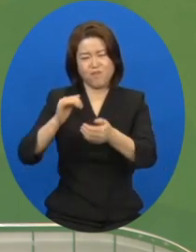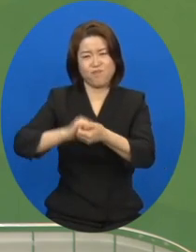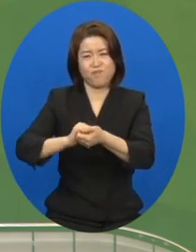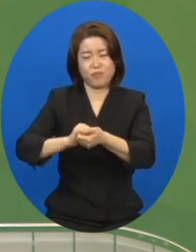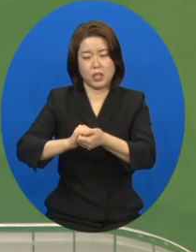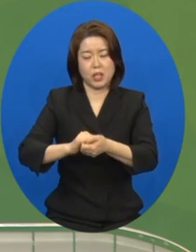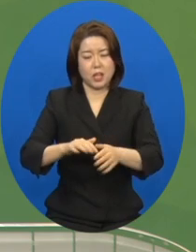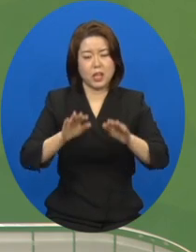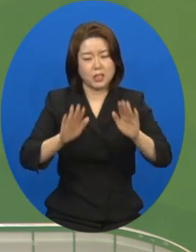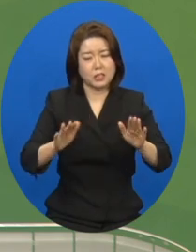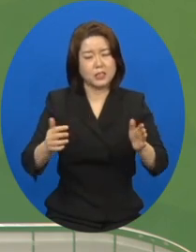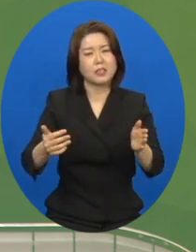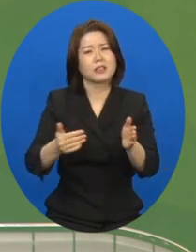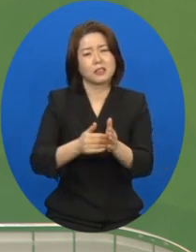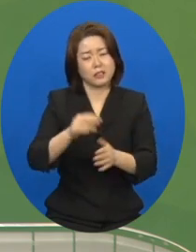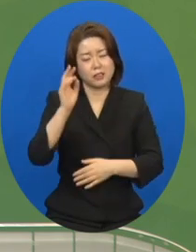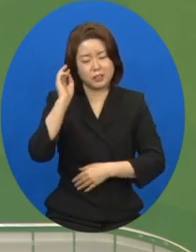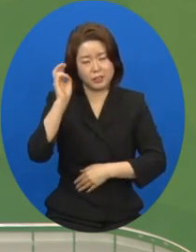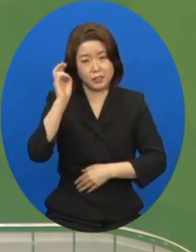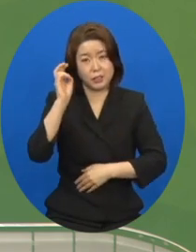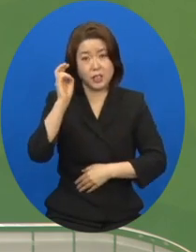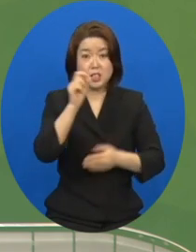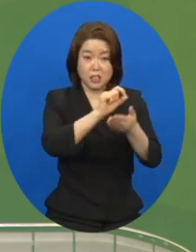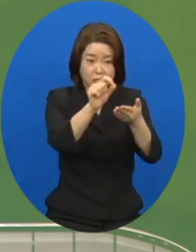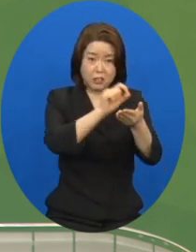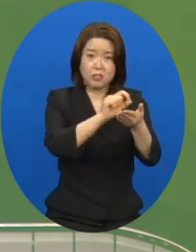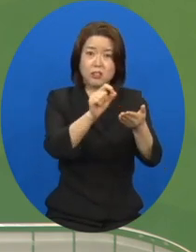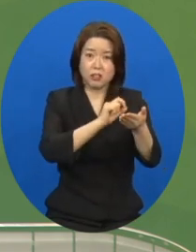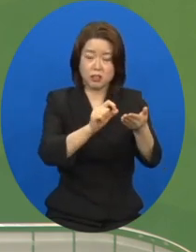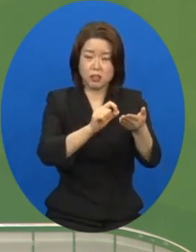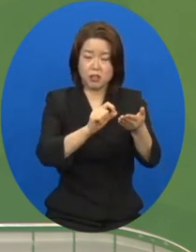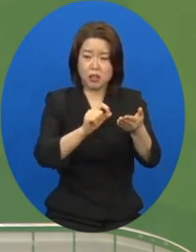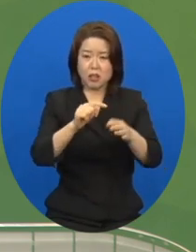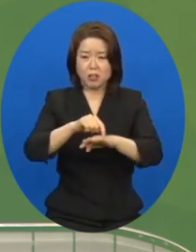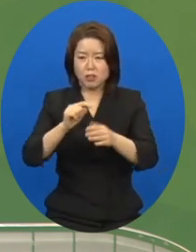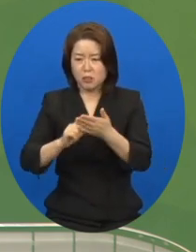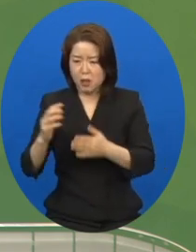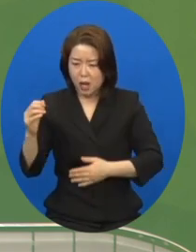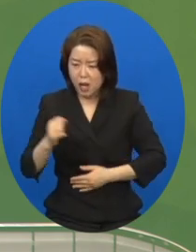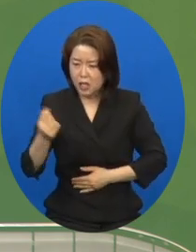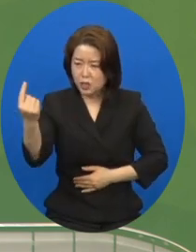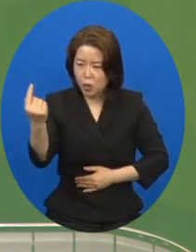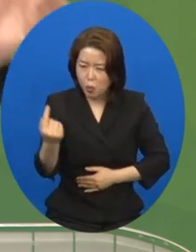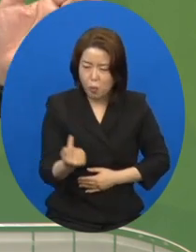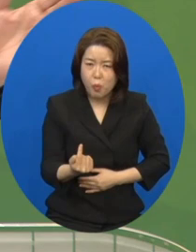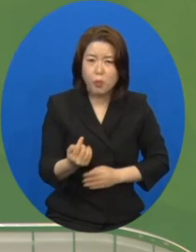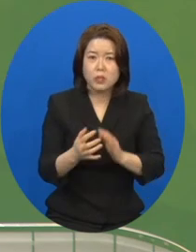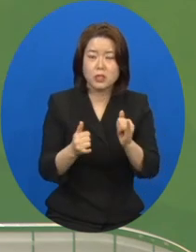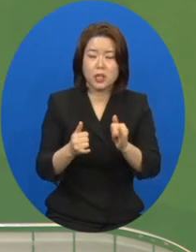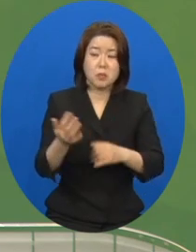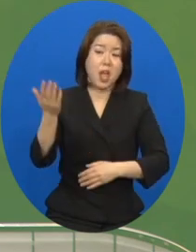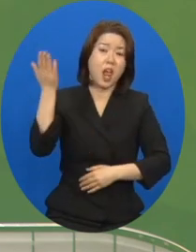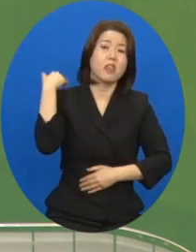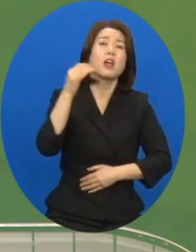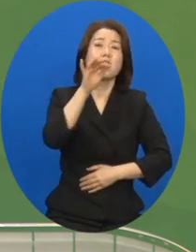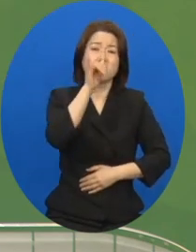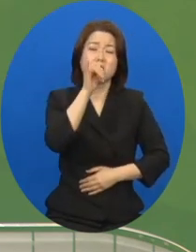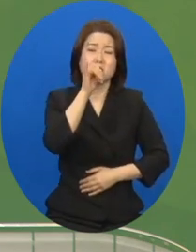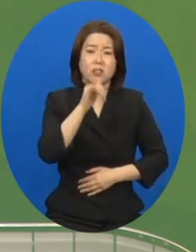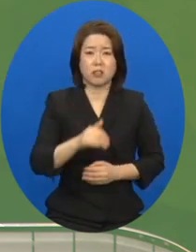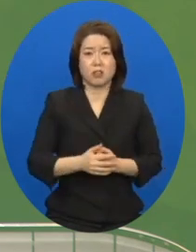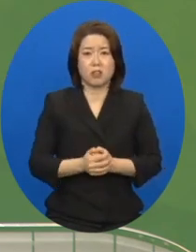이제는 끝인가 봐요. 그런 심정으로 나온 분들이 이미 이전에도 있었어요.